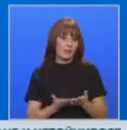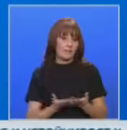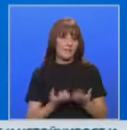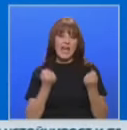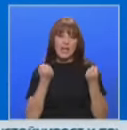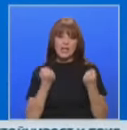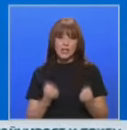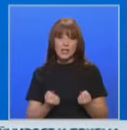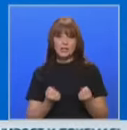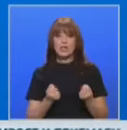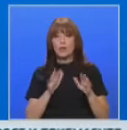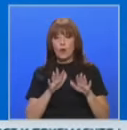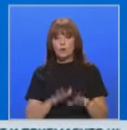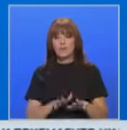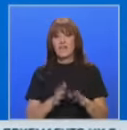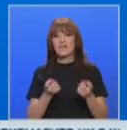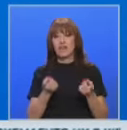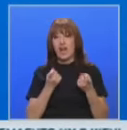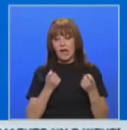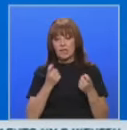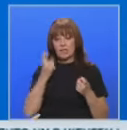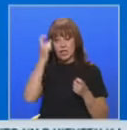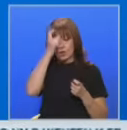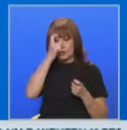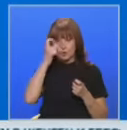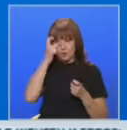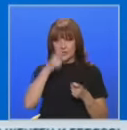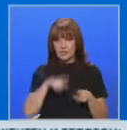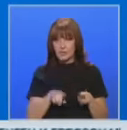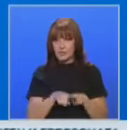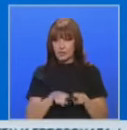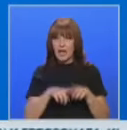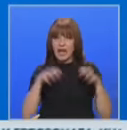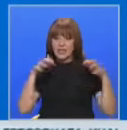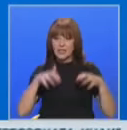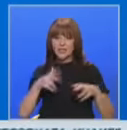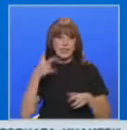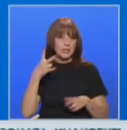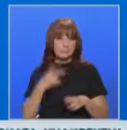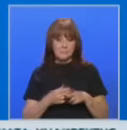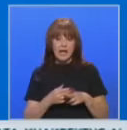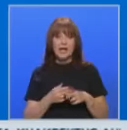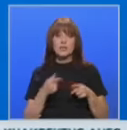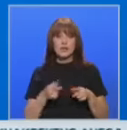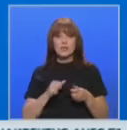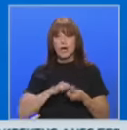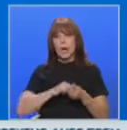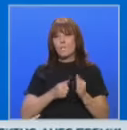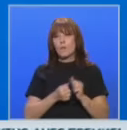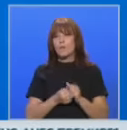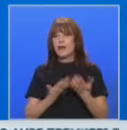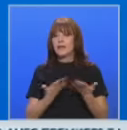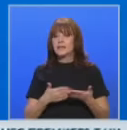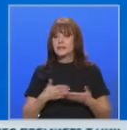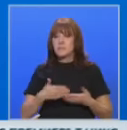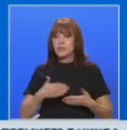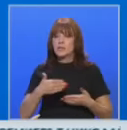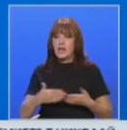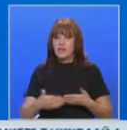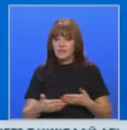Тежка остава обстановката в Гърция и в Турция след потопа. Днес дъждът спря, но тепърва започва борбата с последствията.